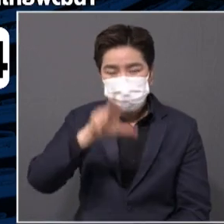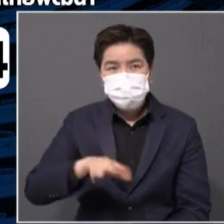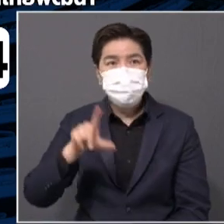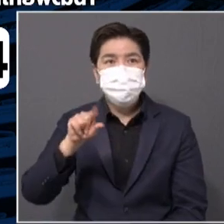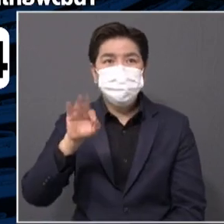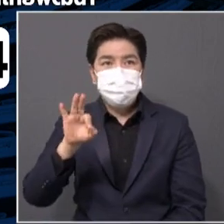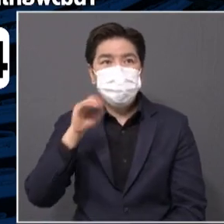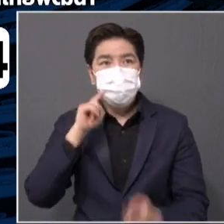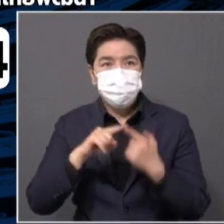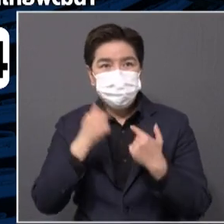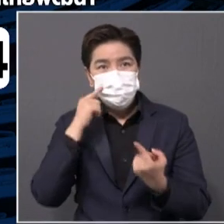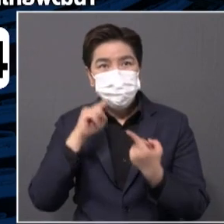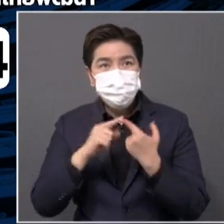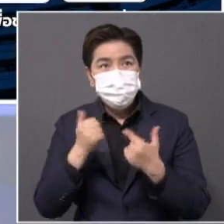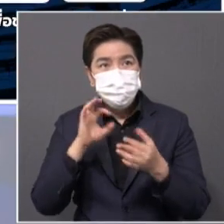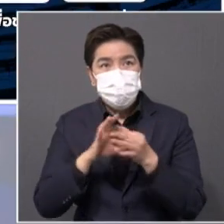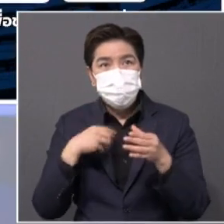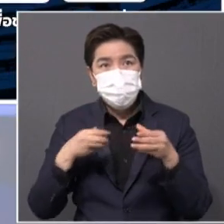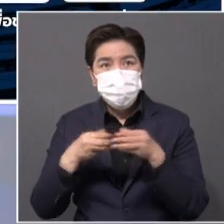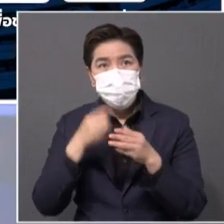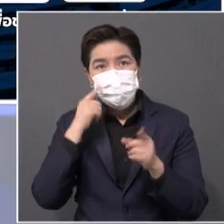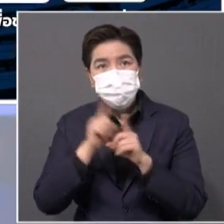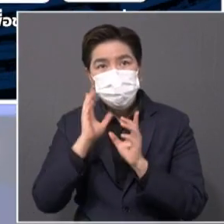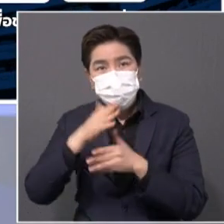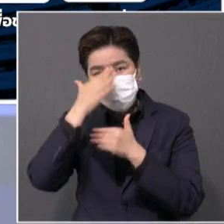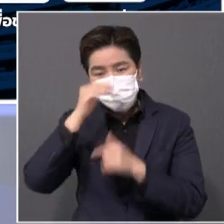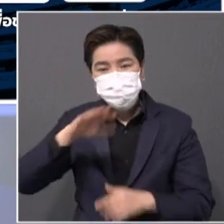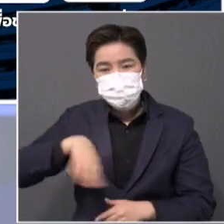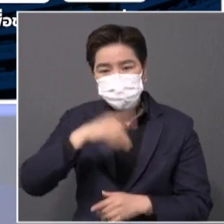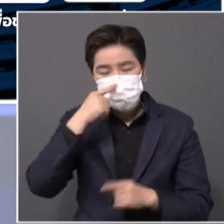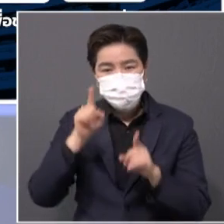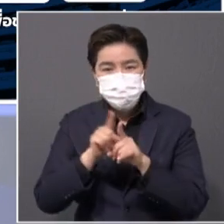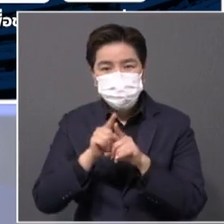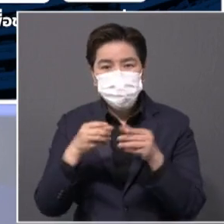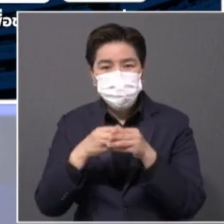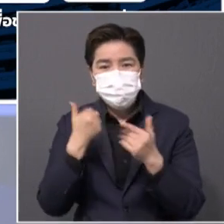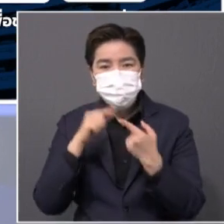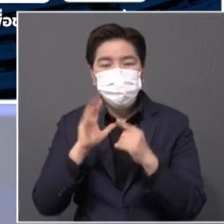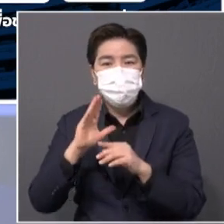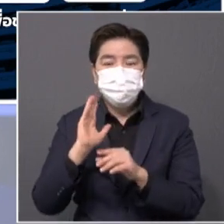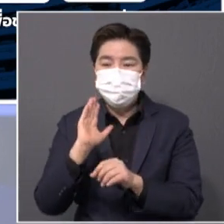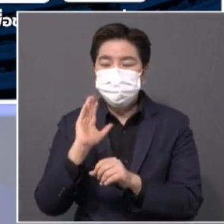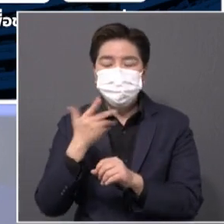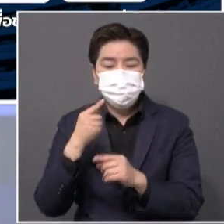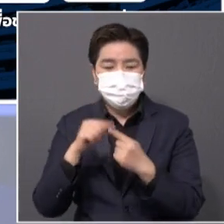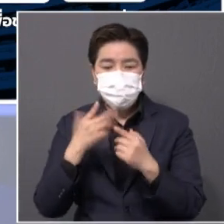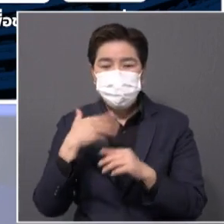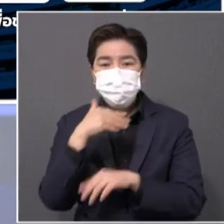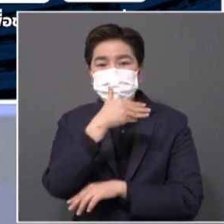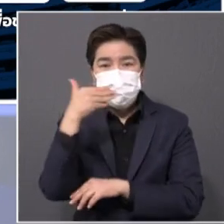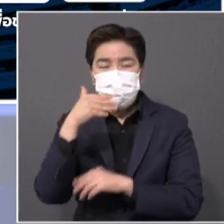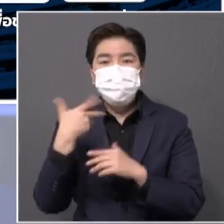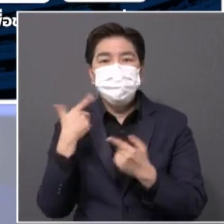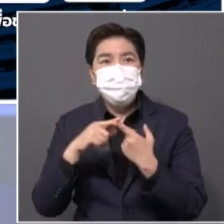ค่ะแล้วก็มีการพูดถึงพรรคที่อาจจะเป็นที่สนใจไม่แพ้กันไม่ว่าจะเป็นพรรคประชาชาติหมายเลข 11แล้วก็